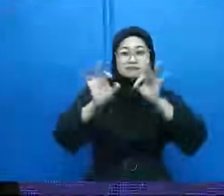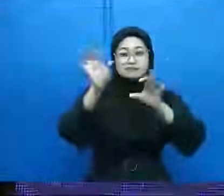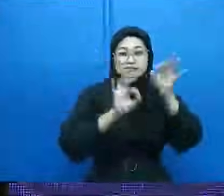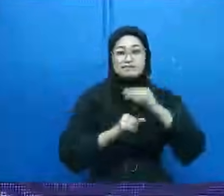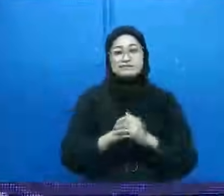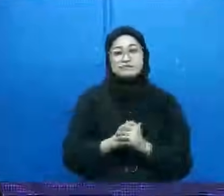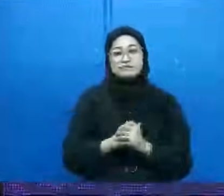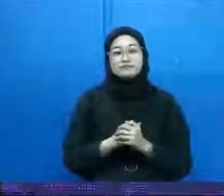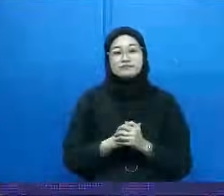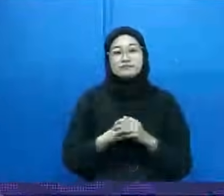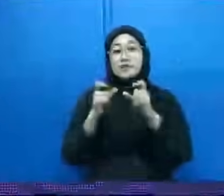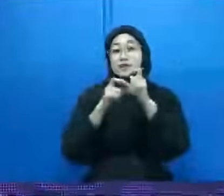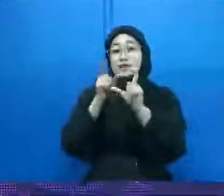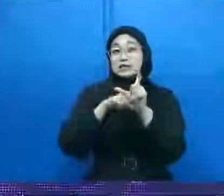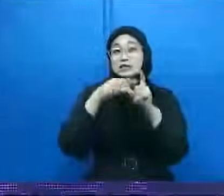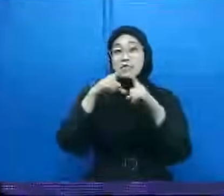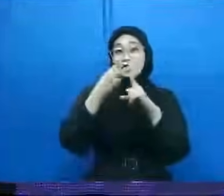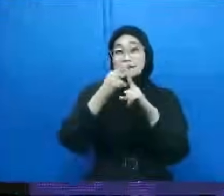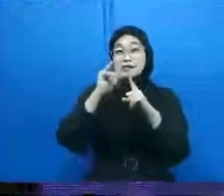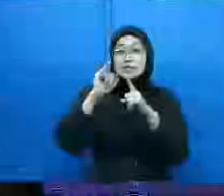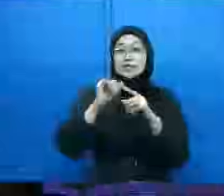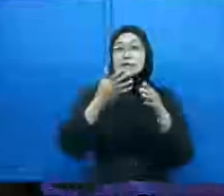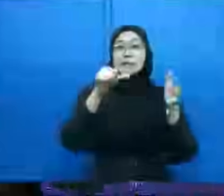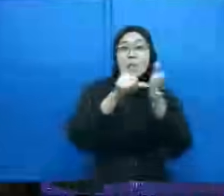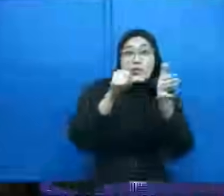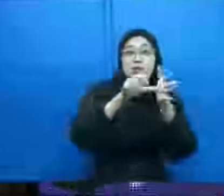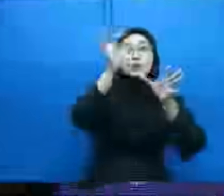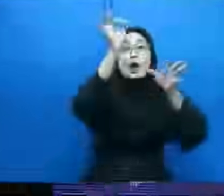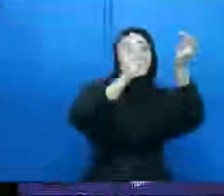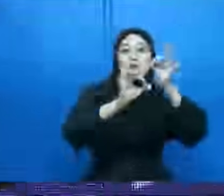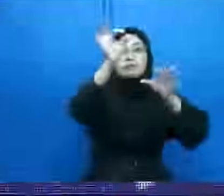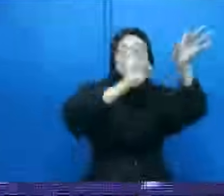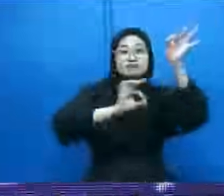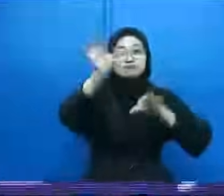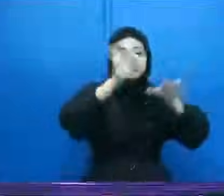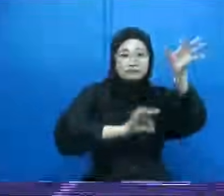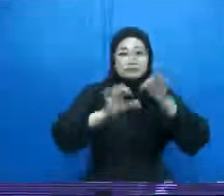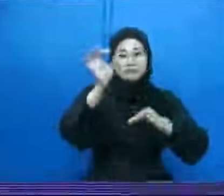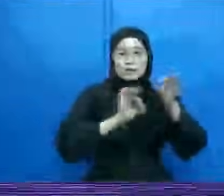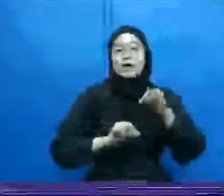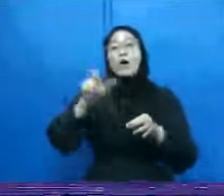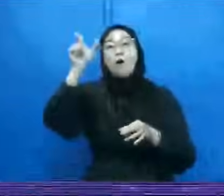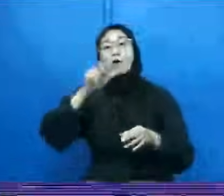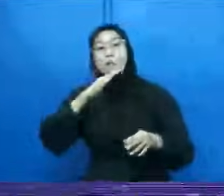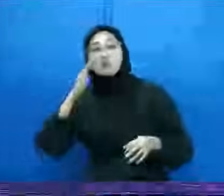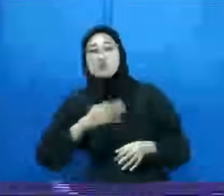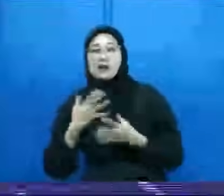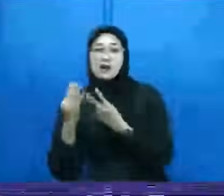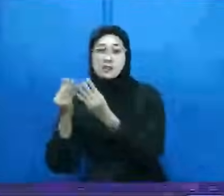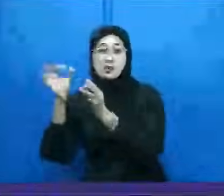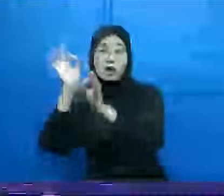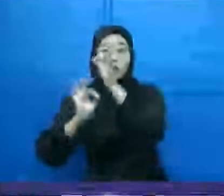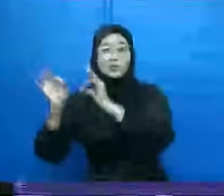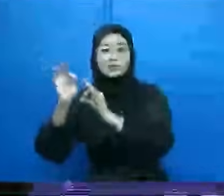anggurnya menghadiahkan anggur yang banyak. Begitu dihadiahkan, senang Imam Asy-Syafi'i. Bukan senang karena dapat anggurnya, tapi senang